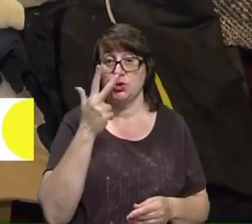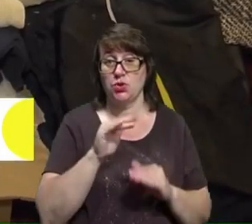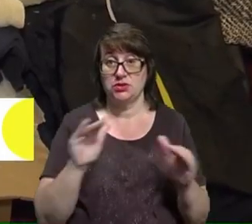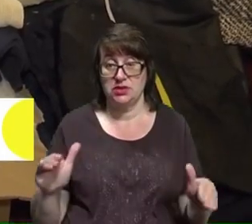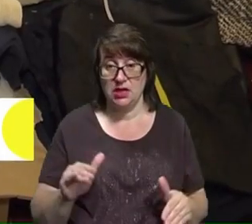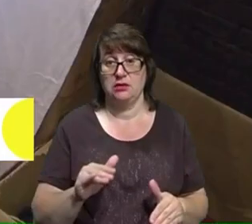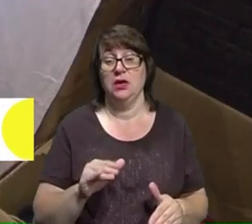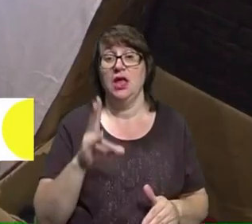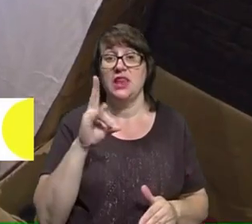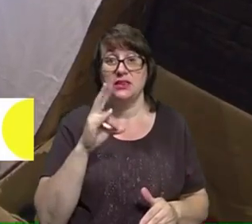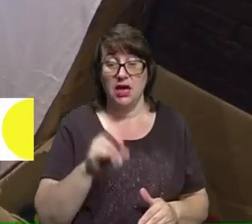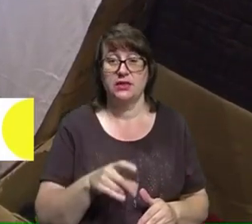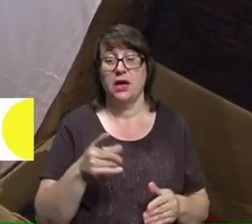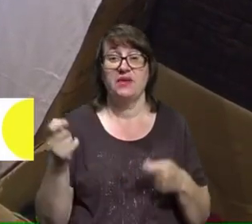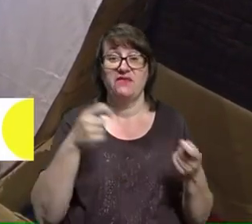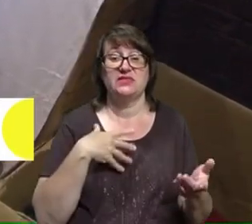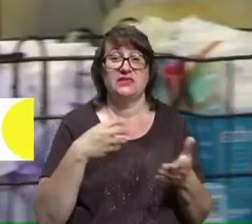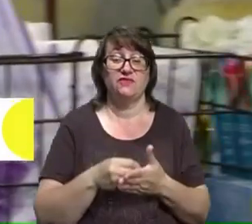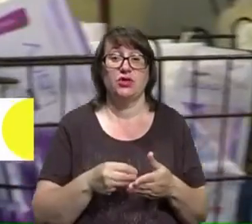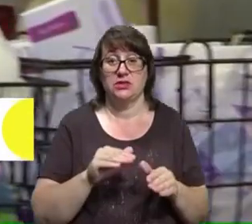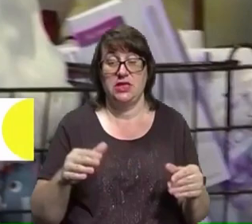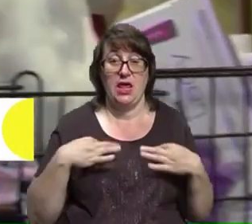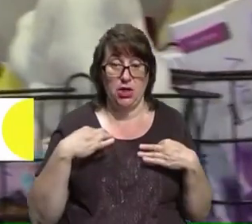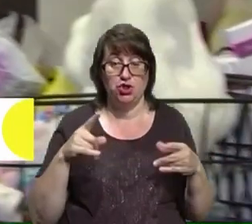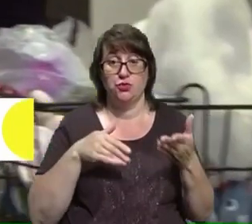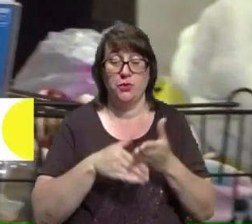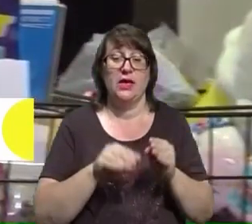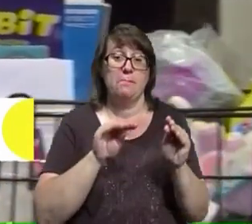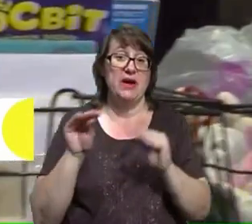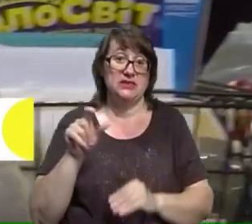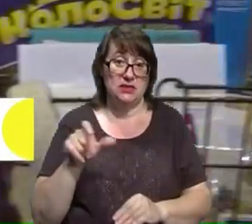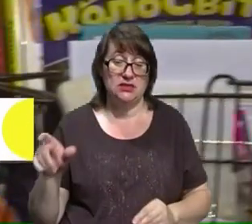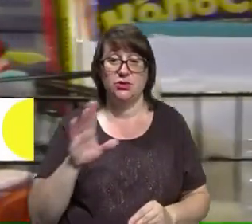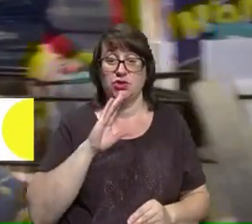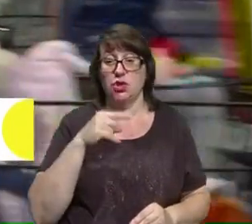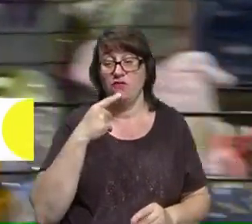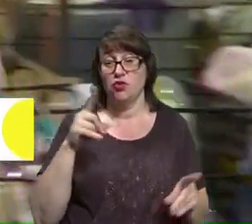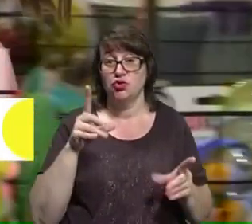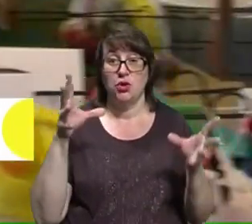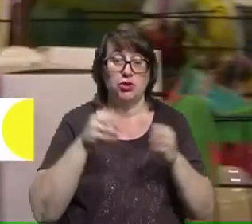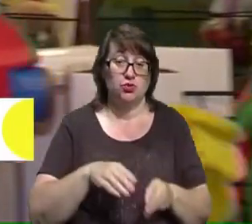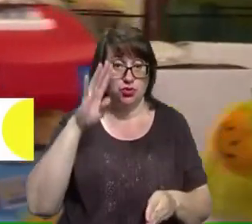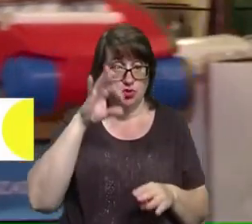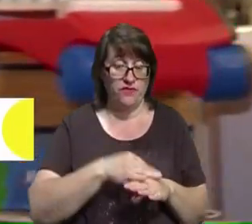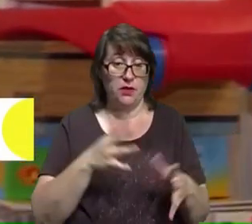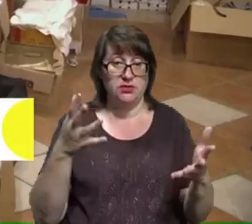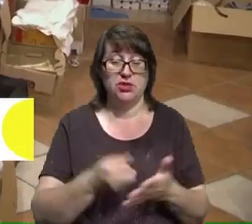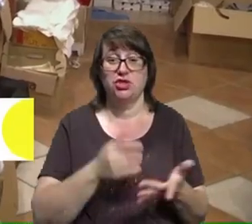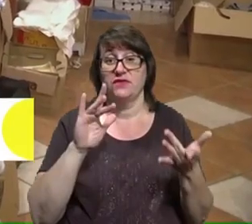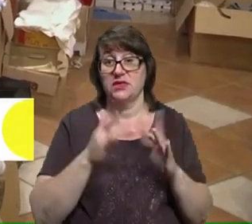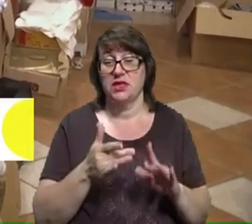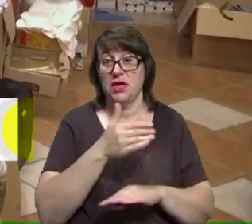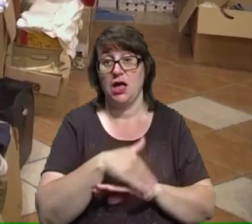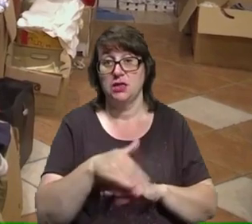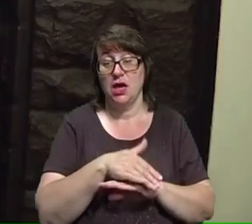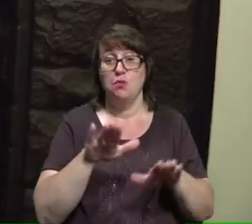речі своїх дітей, аби допомогти переселенцям. Жінка каже, що разом із чоловіком знайшли в інтернеті адресу пункту збору